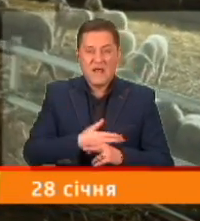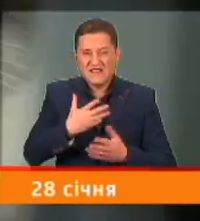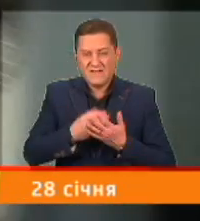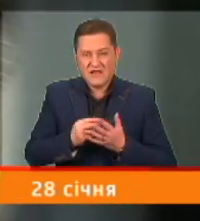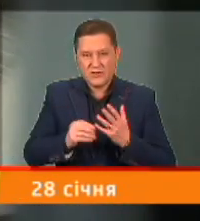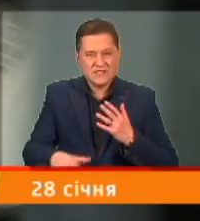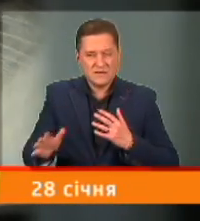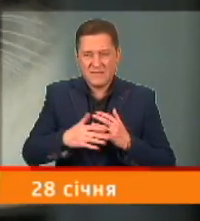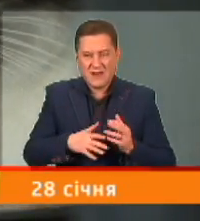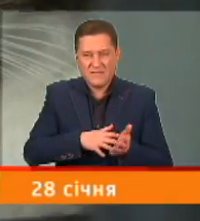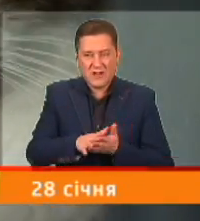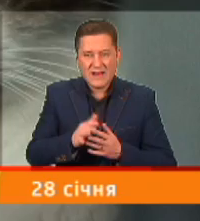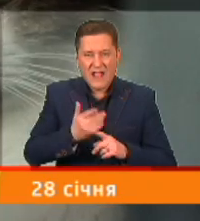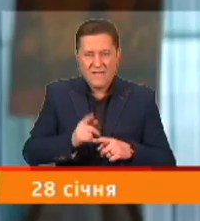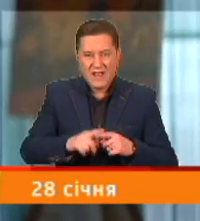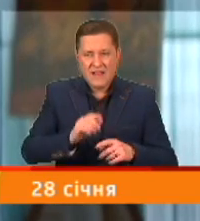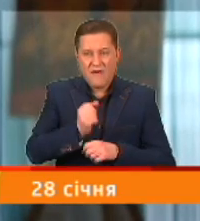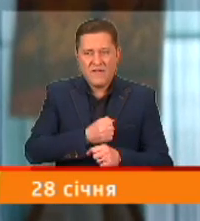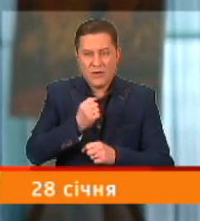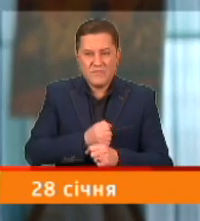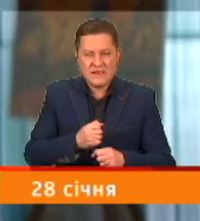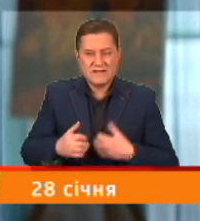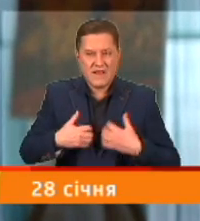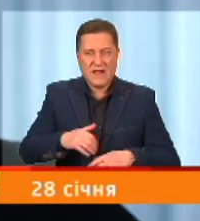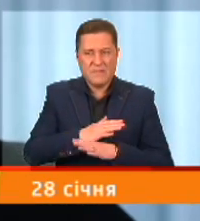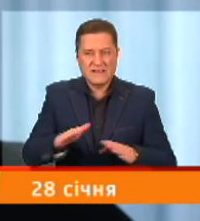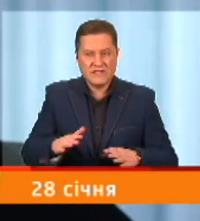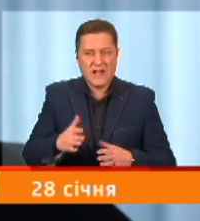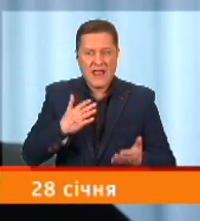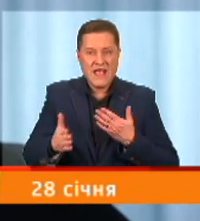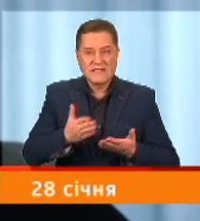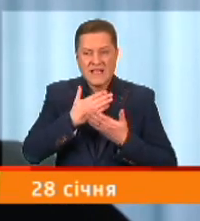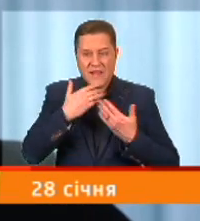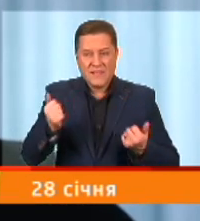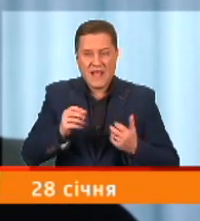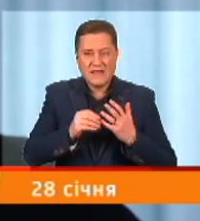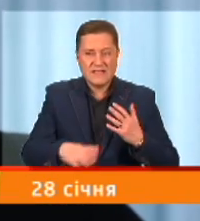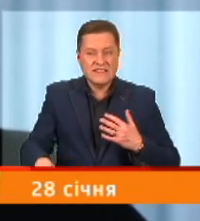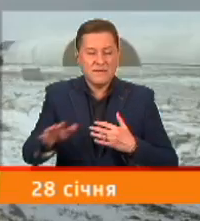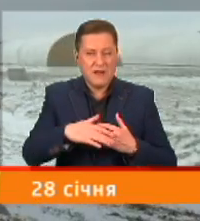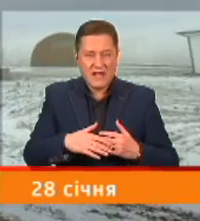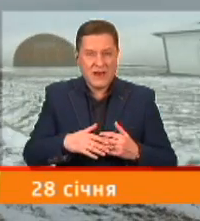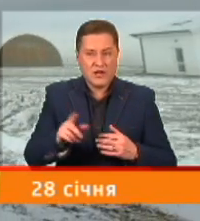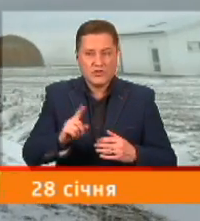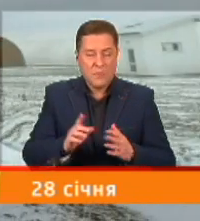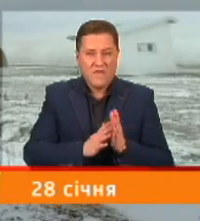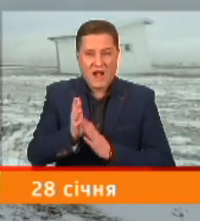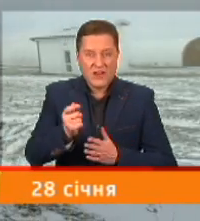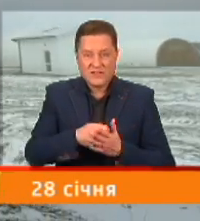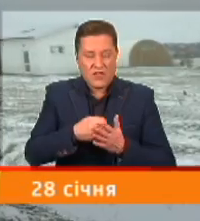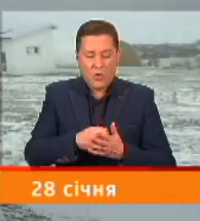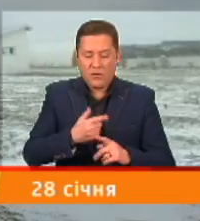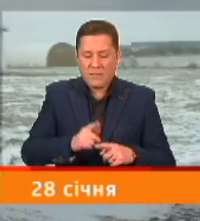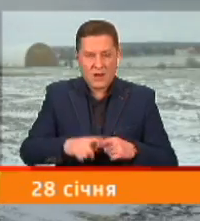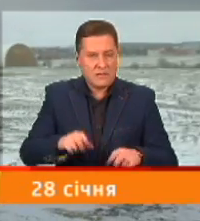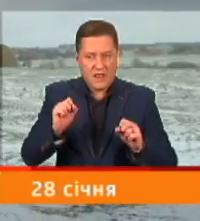виробництво не поспішає. Вкладати гроші, не маючи своєї землі для того, щоб вирощувати корм, це огромний ризик. Частина власників паїв, які